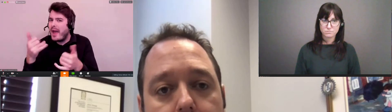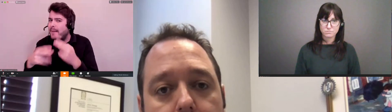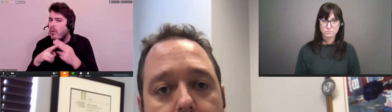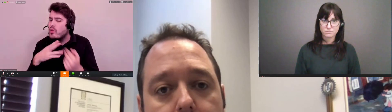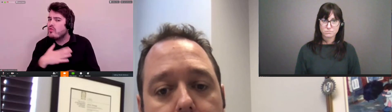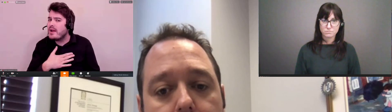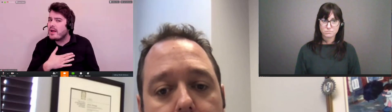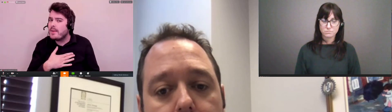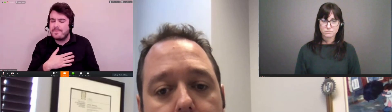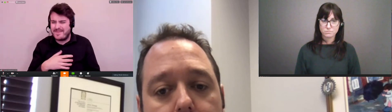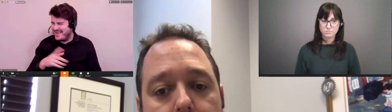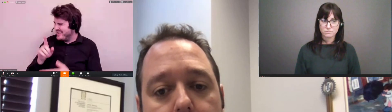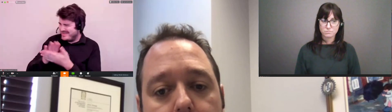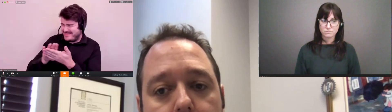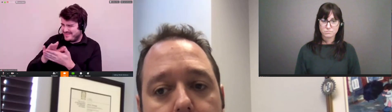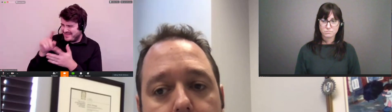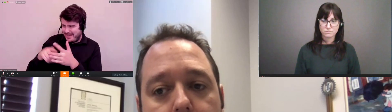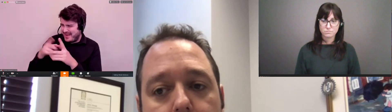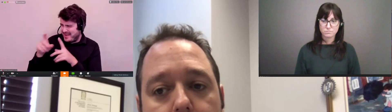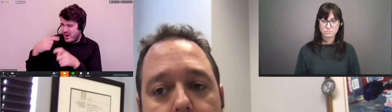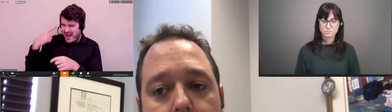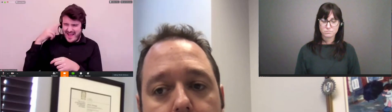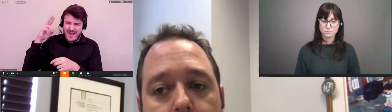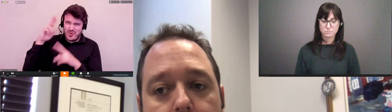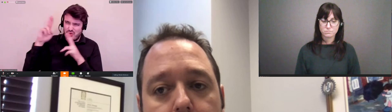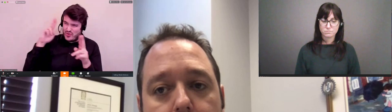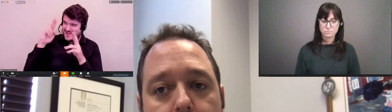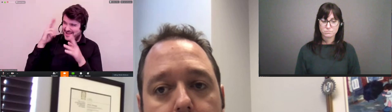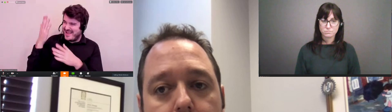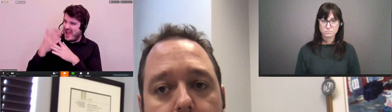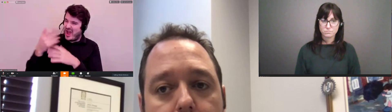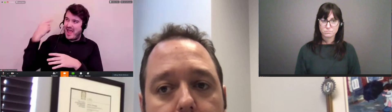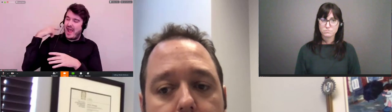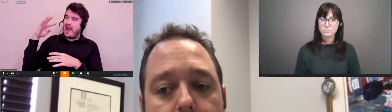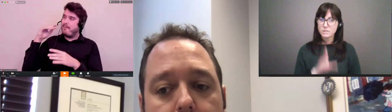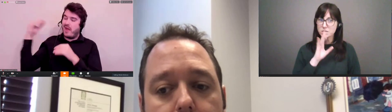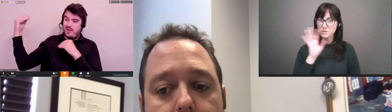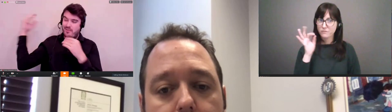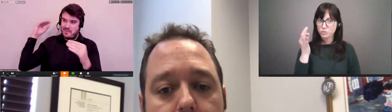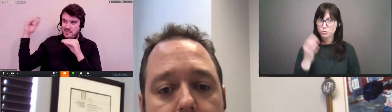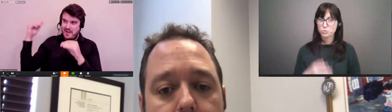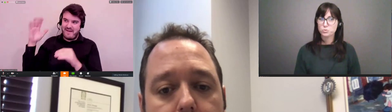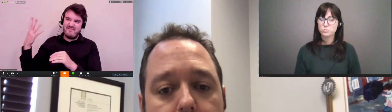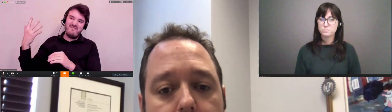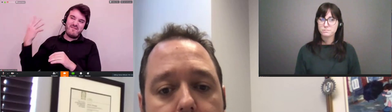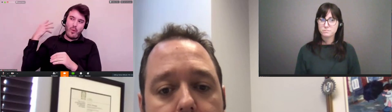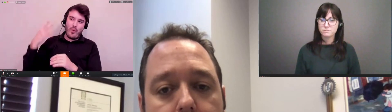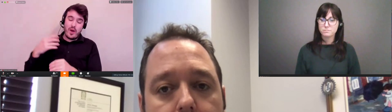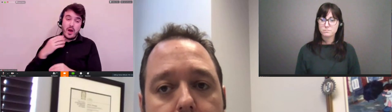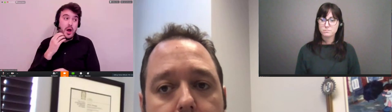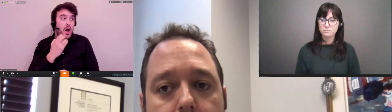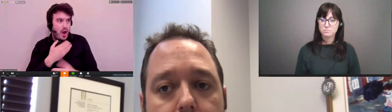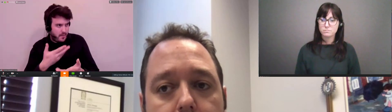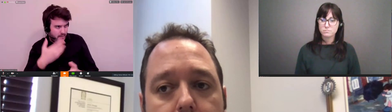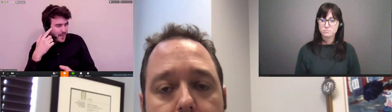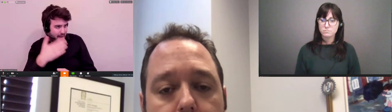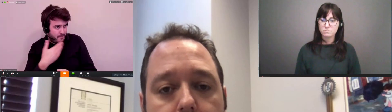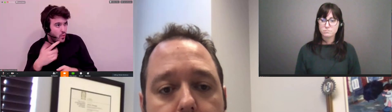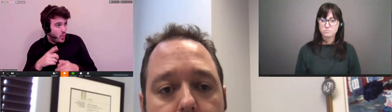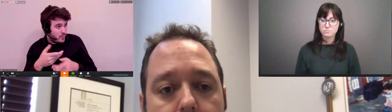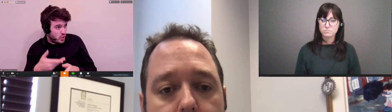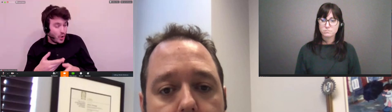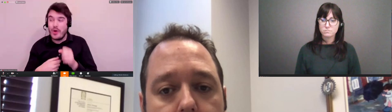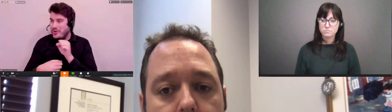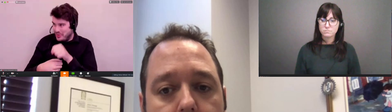Est-ce qu'on peut répéter la question, s'il vous plaît? Il y avait des bruits juste dans le fond. Est-ce que vous m'entendez mieux comme ça?